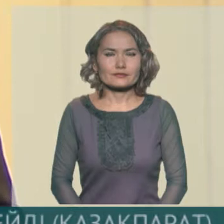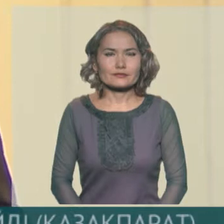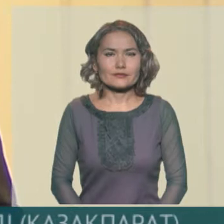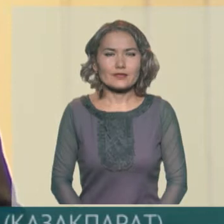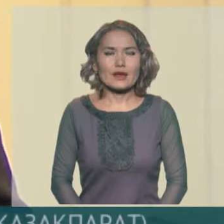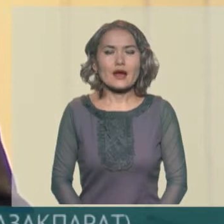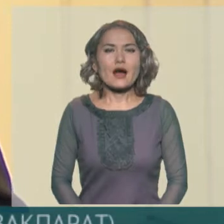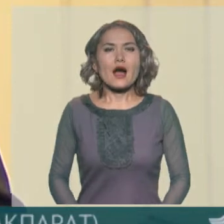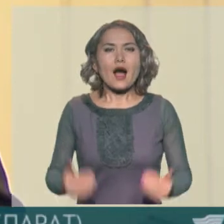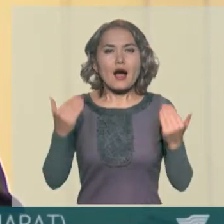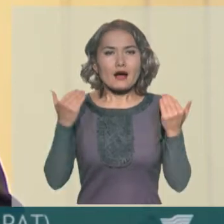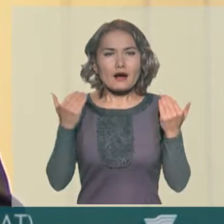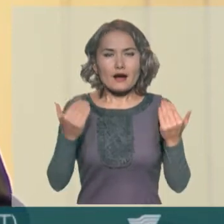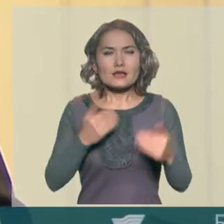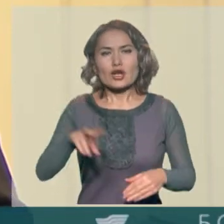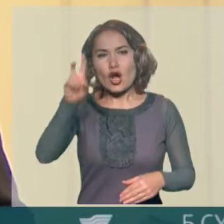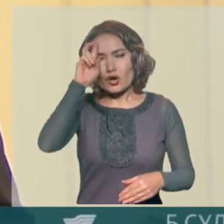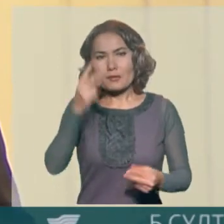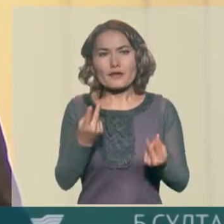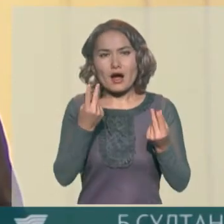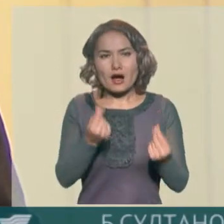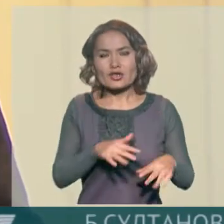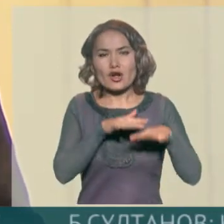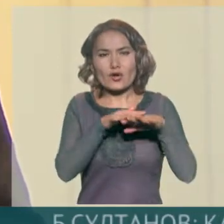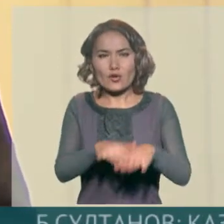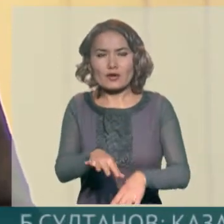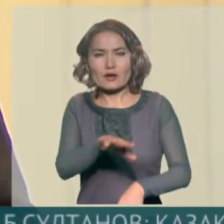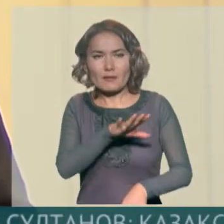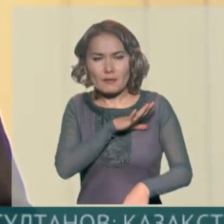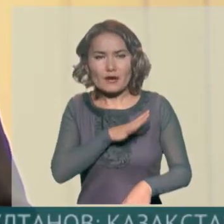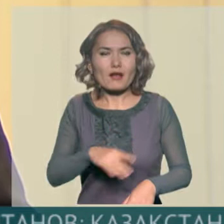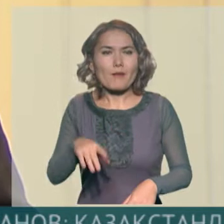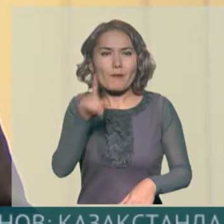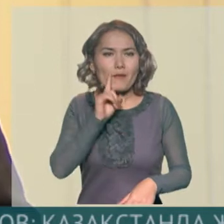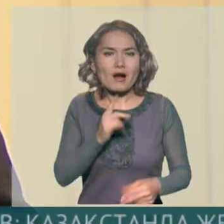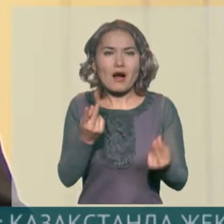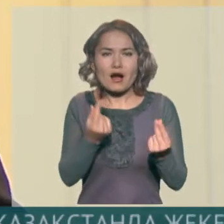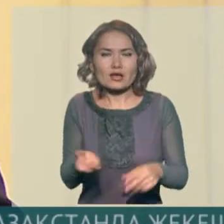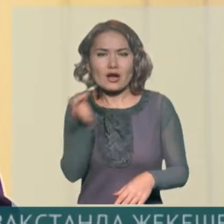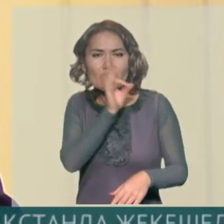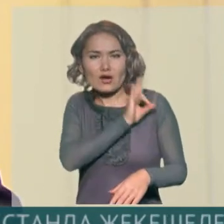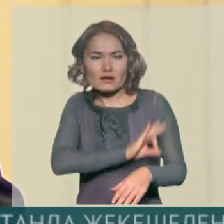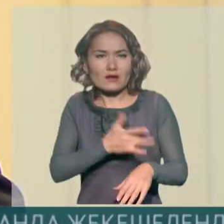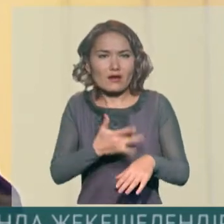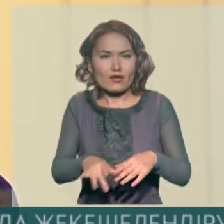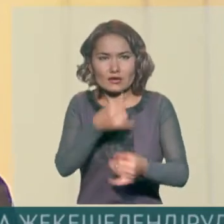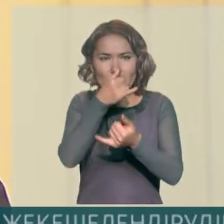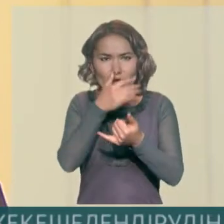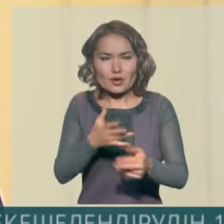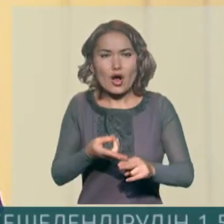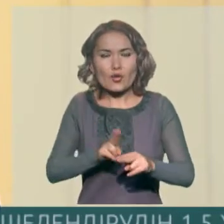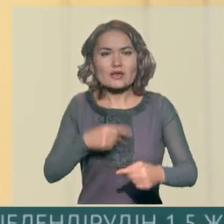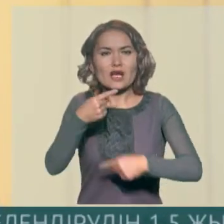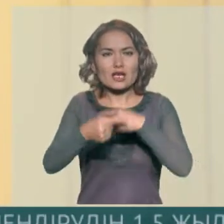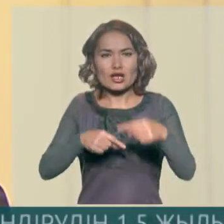Егер аймақтар бөлінген қаржыны толық игере алмаса, Кәрім Қажымханұлы, біз келесі жылы лимитті қайта қарап, құрылыс монтаждау